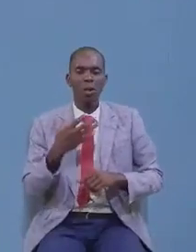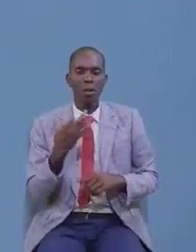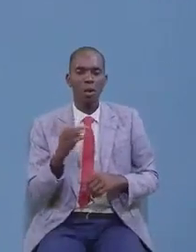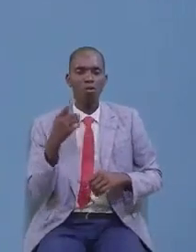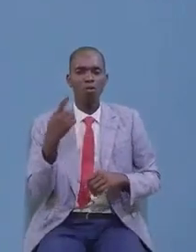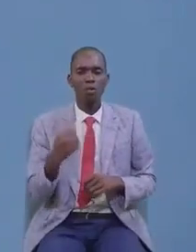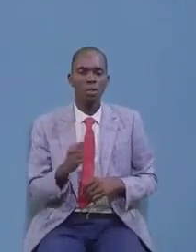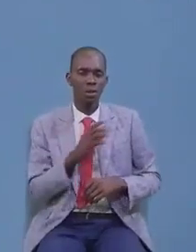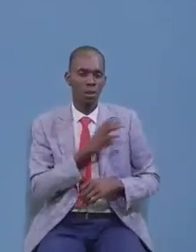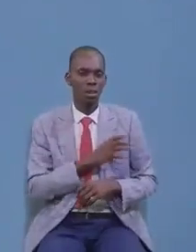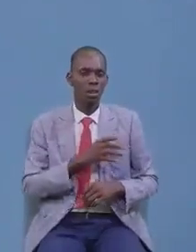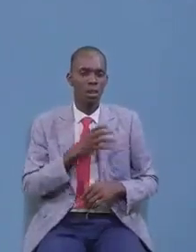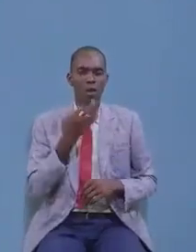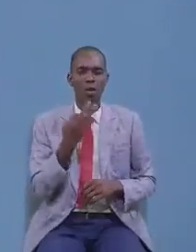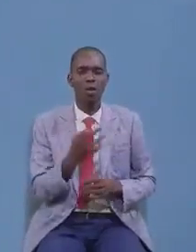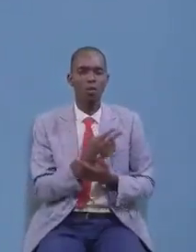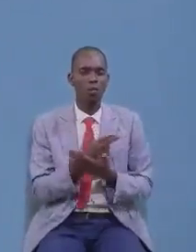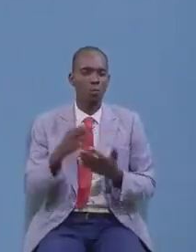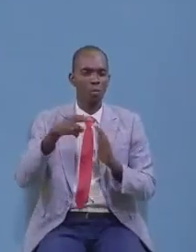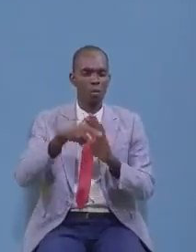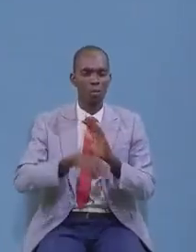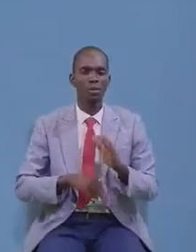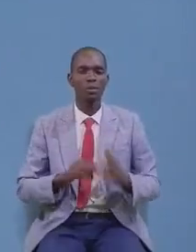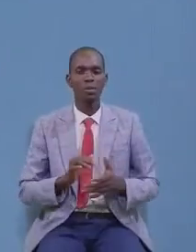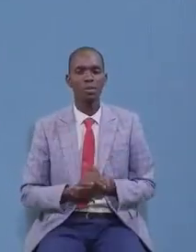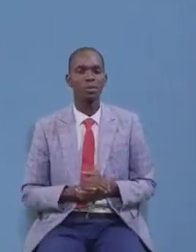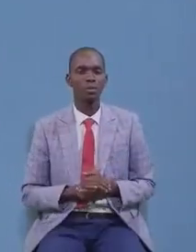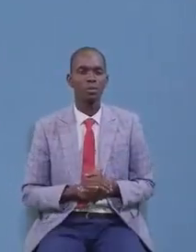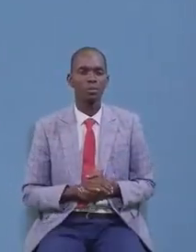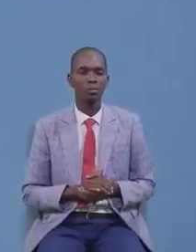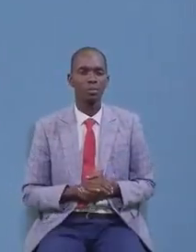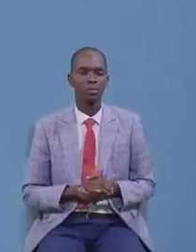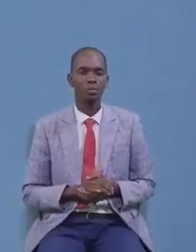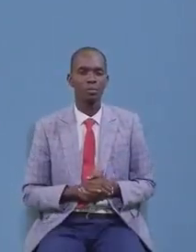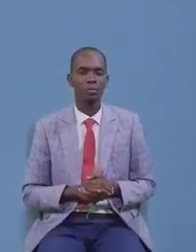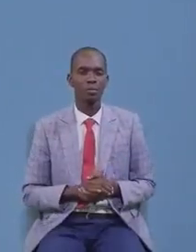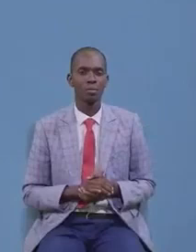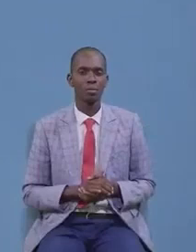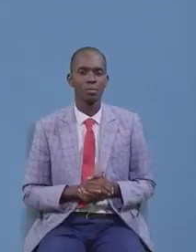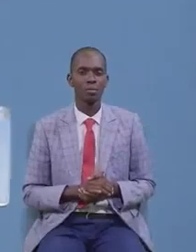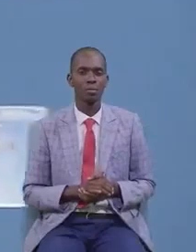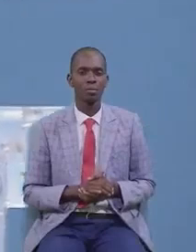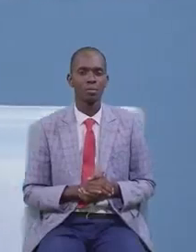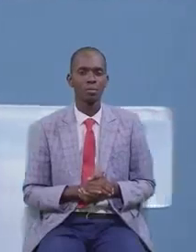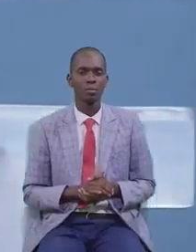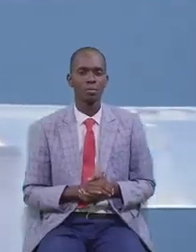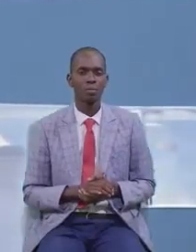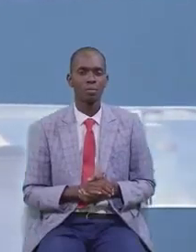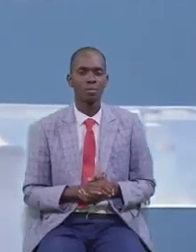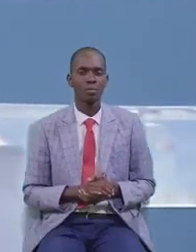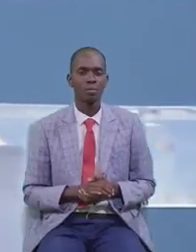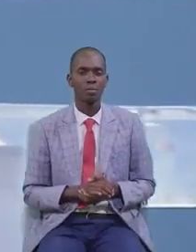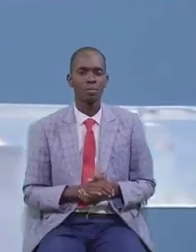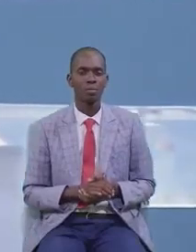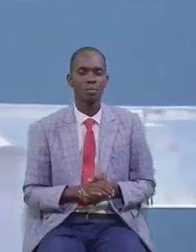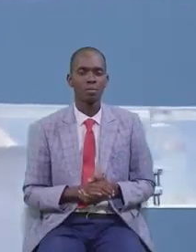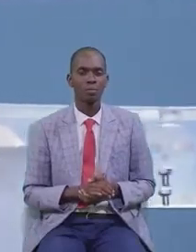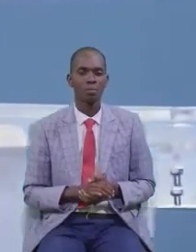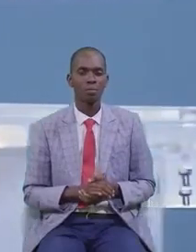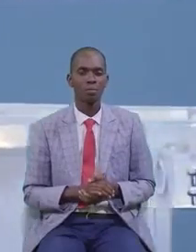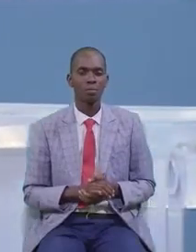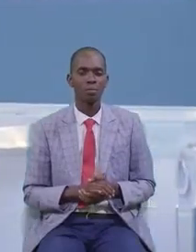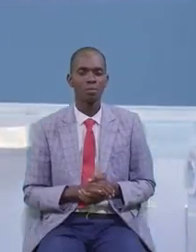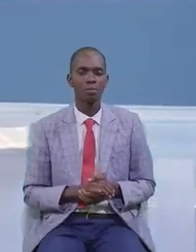of holiness. కానీ అత్యున్నతుడైన దేవుని యొక్క అతి శ్రేష్ఠ గుణ లక్షణములైన ఇవన్నీ కూడా ఆయన పరిశుద్ధత కింద